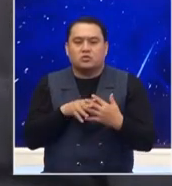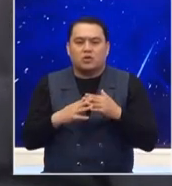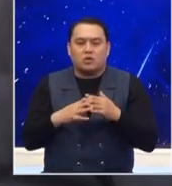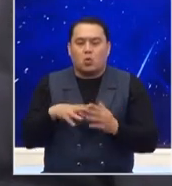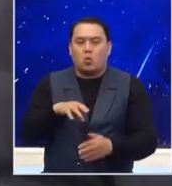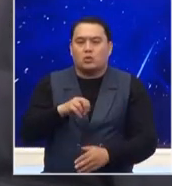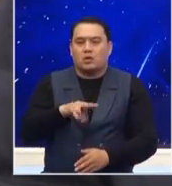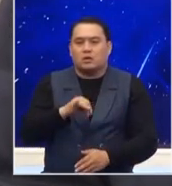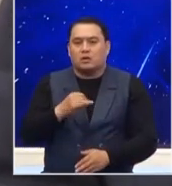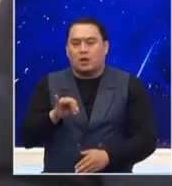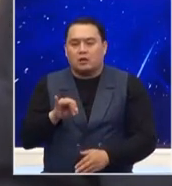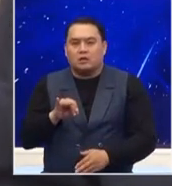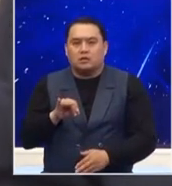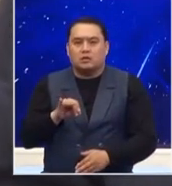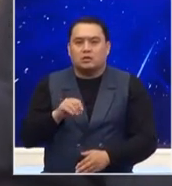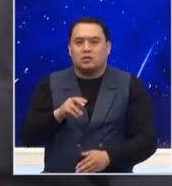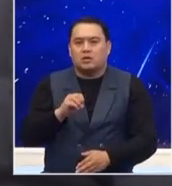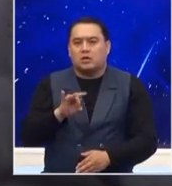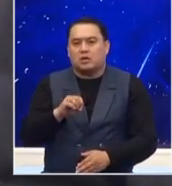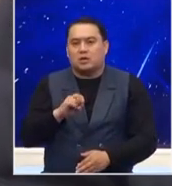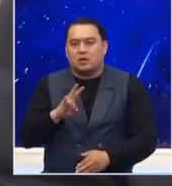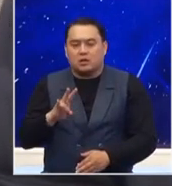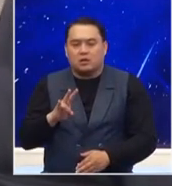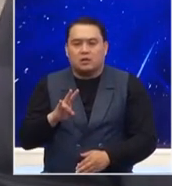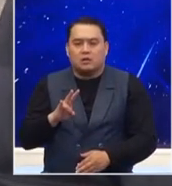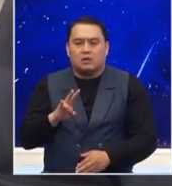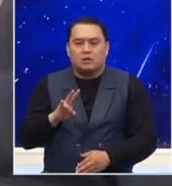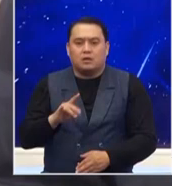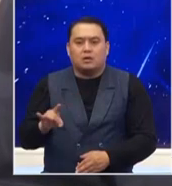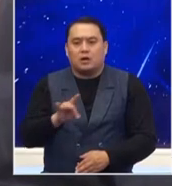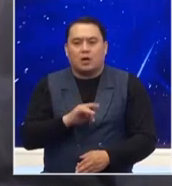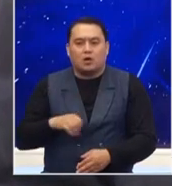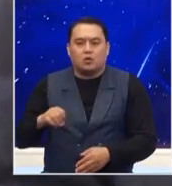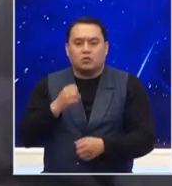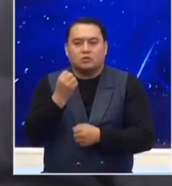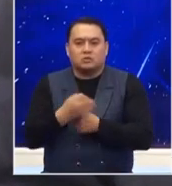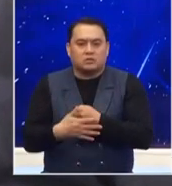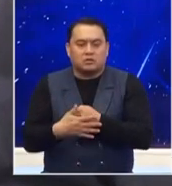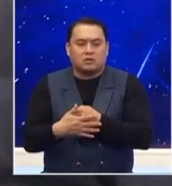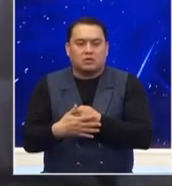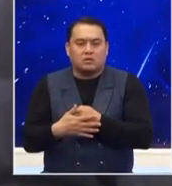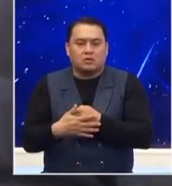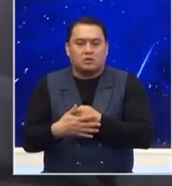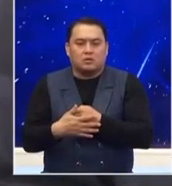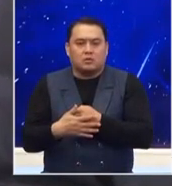Еркен, северо-западный жилой район. Вот это районы, которые буквально